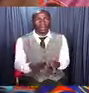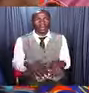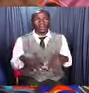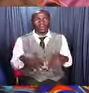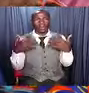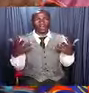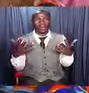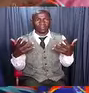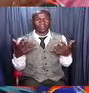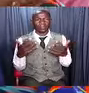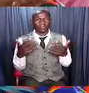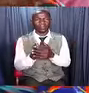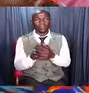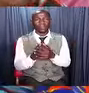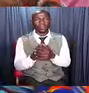Hallelujah. Hallelujah.